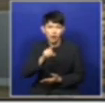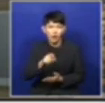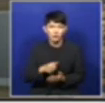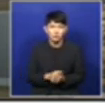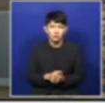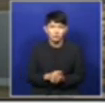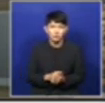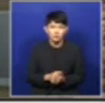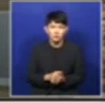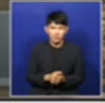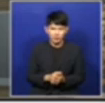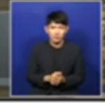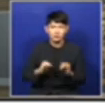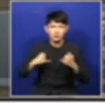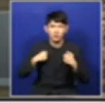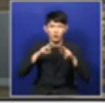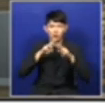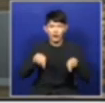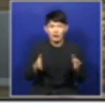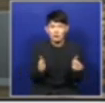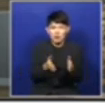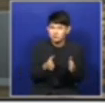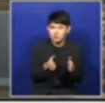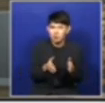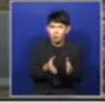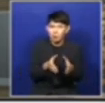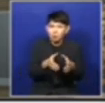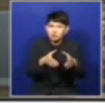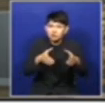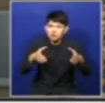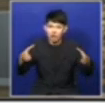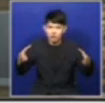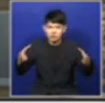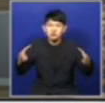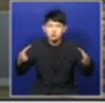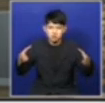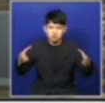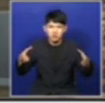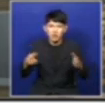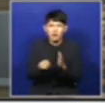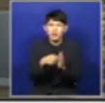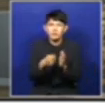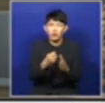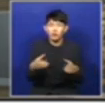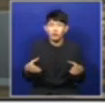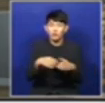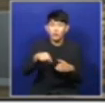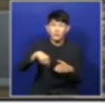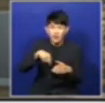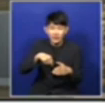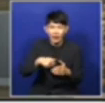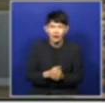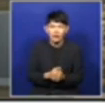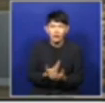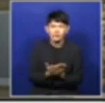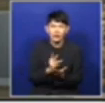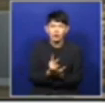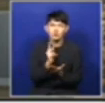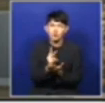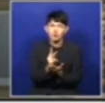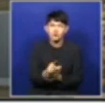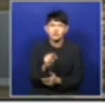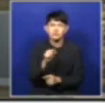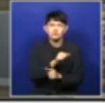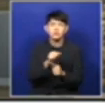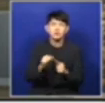การรายเล็กแล้วครับท่านเป็นผู้ประกอบการรายใหญ่และเงื่อนไขดังกล่าวนี้จะปล่อยกู้ในสัดส่วน 20%